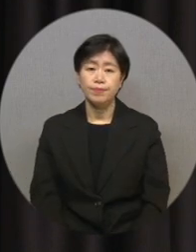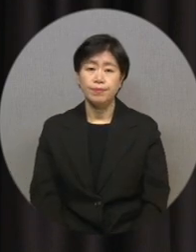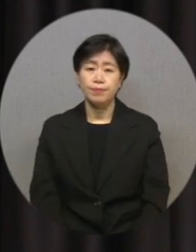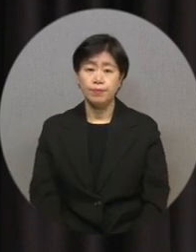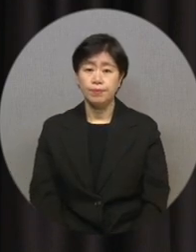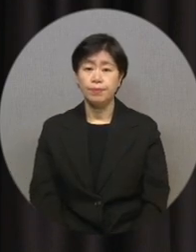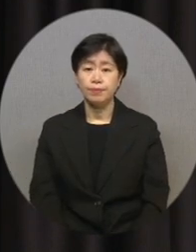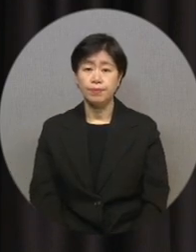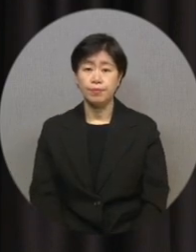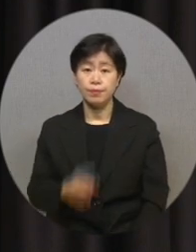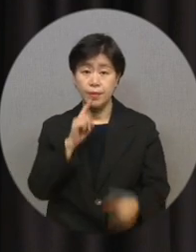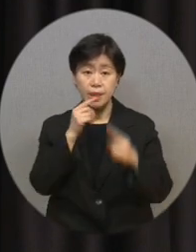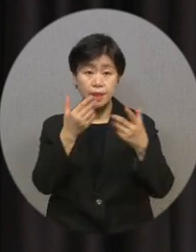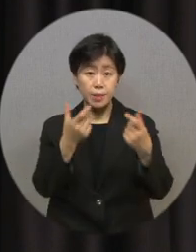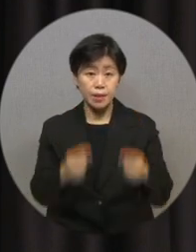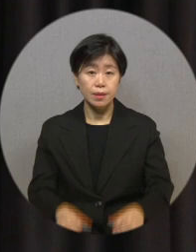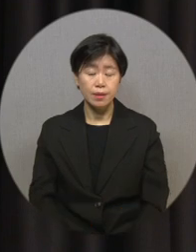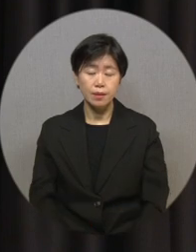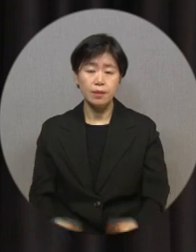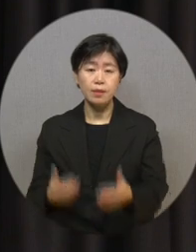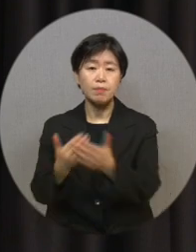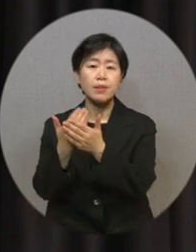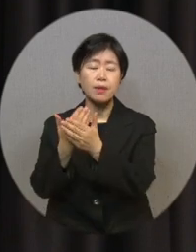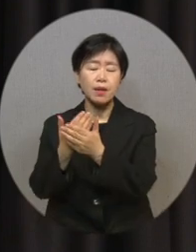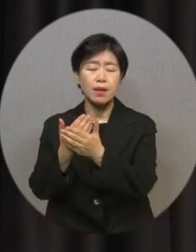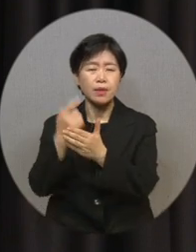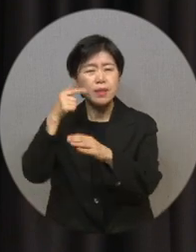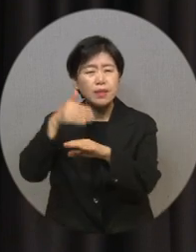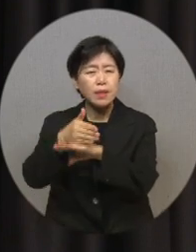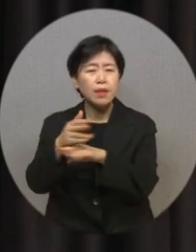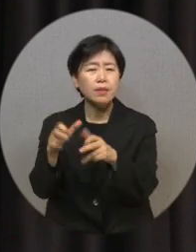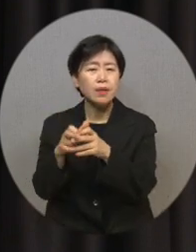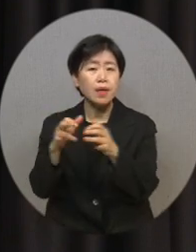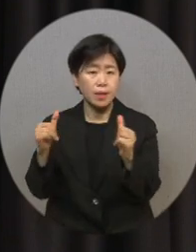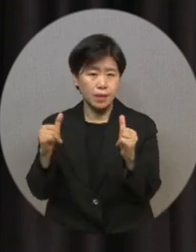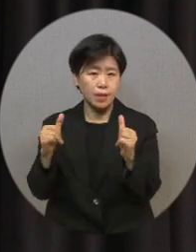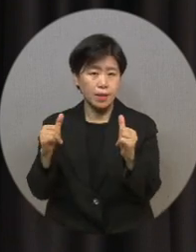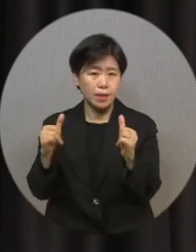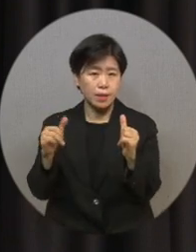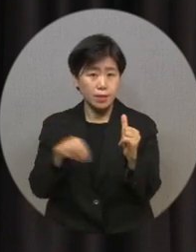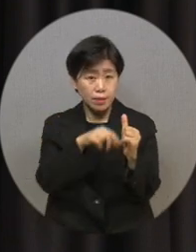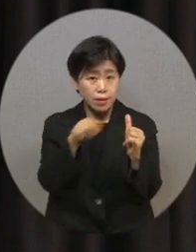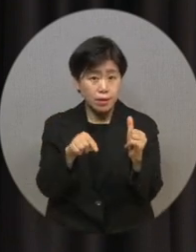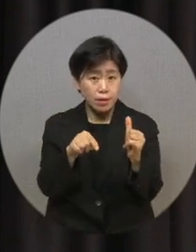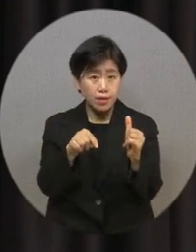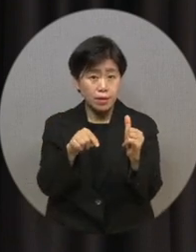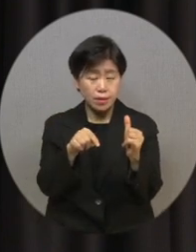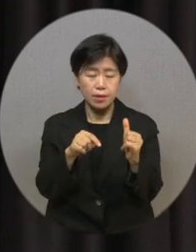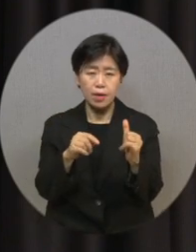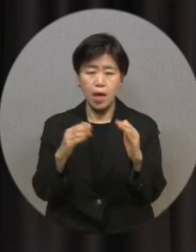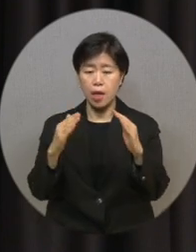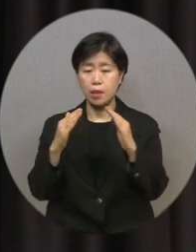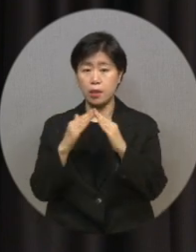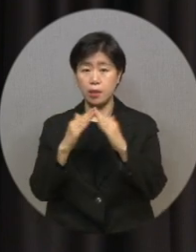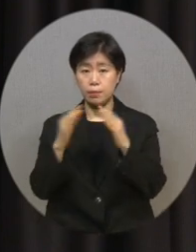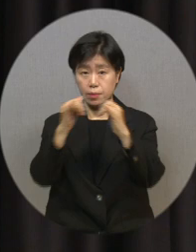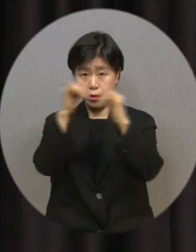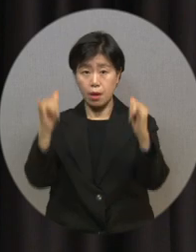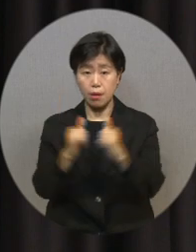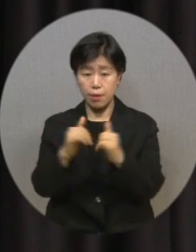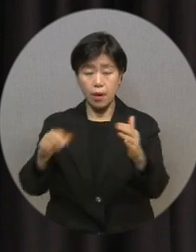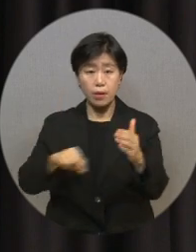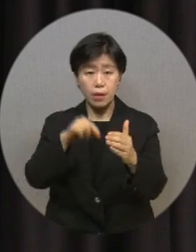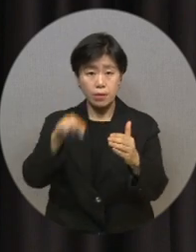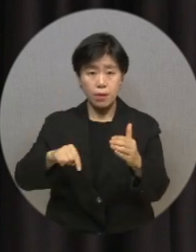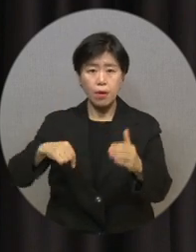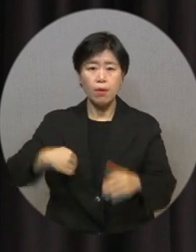또 아까 말씀드렸던 발달 장애인들이 지역사회 내에서 안심하고 그리고 자기 스스로 자리 그